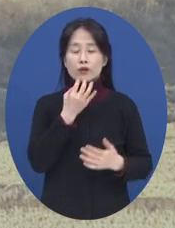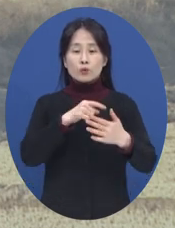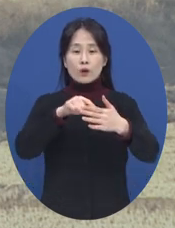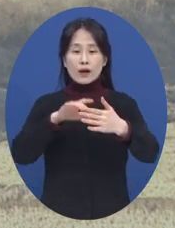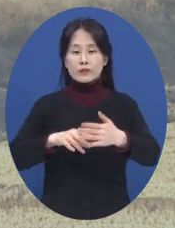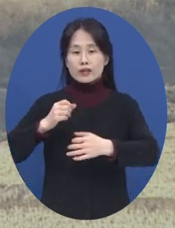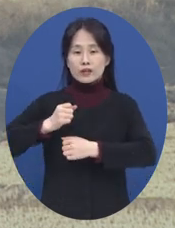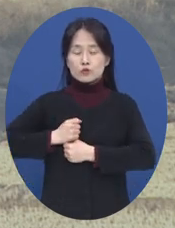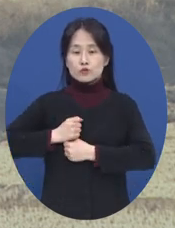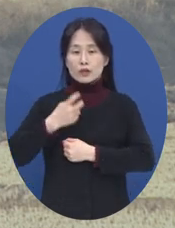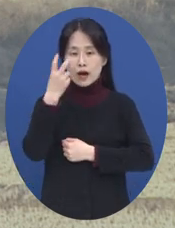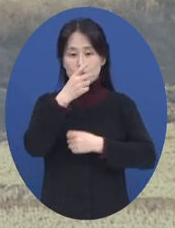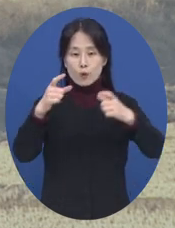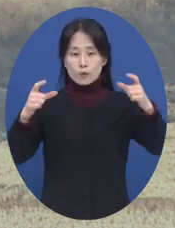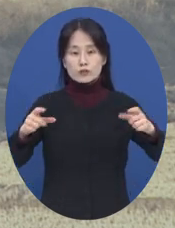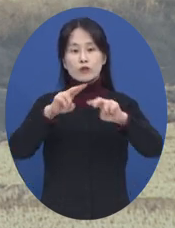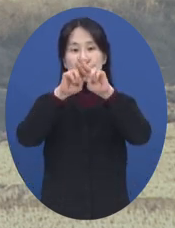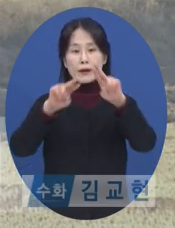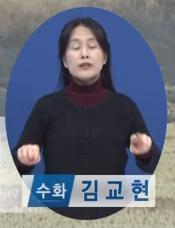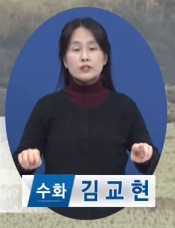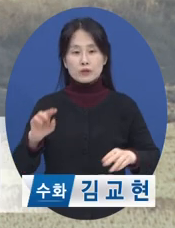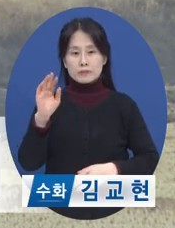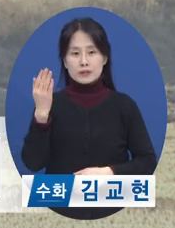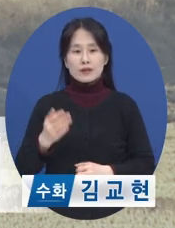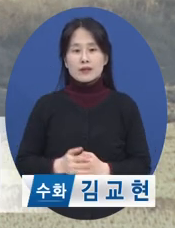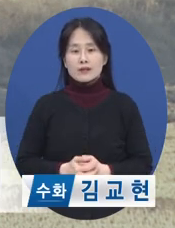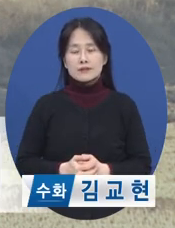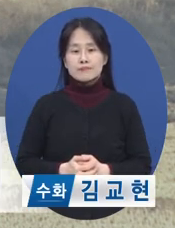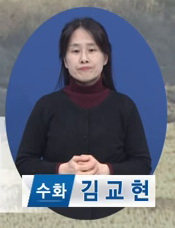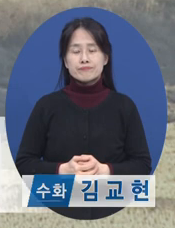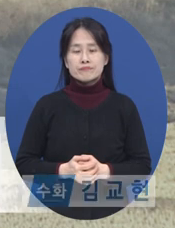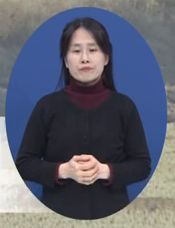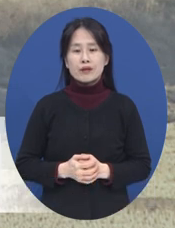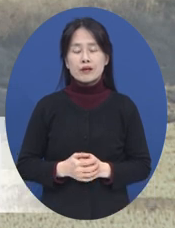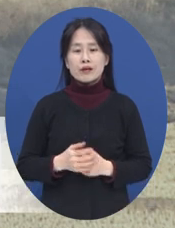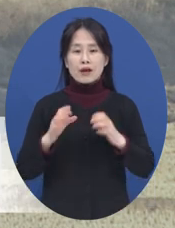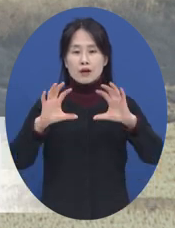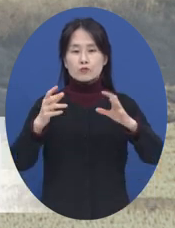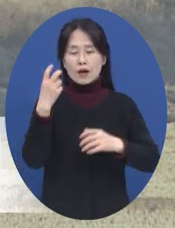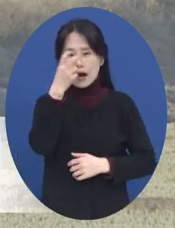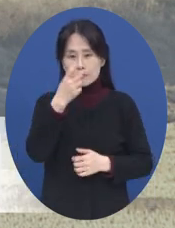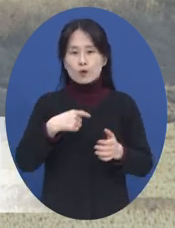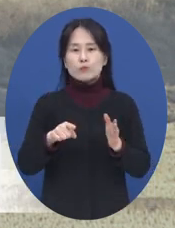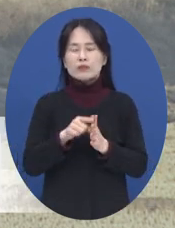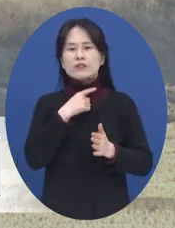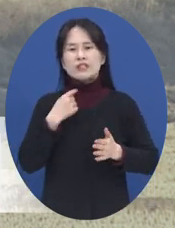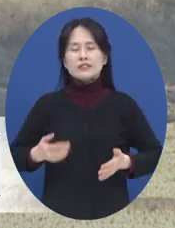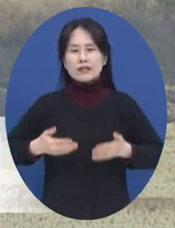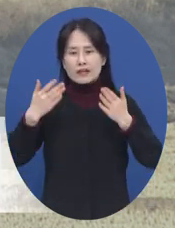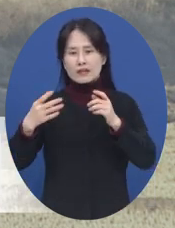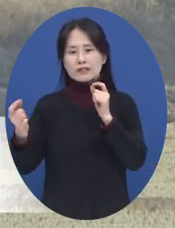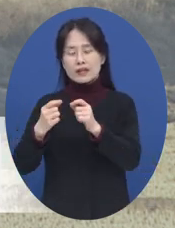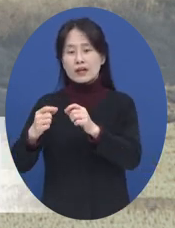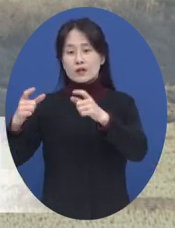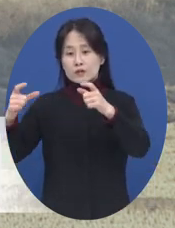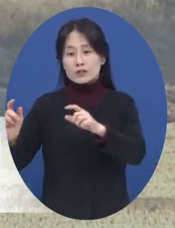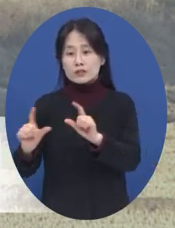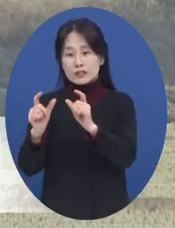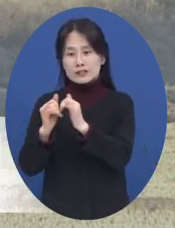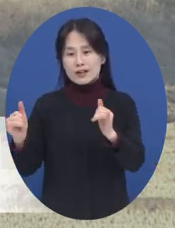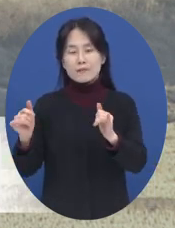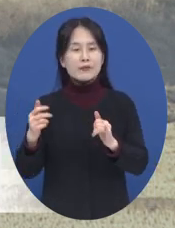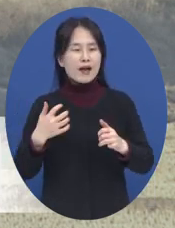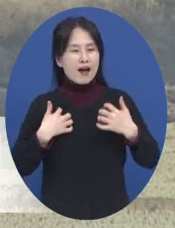경기도 늘 군사시설 보호구역 이 해제됩니다 그간 국가안보를 희생해 온 경기북부 접경 지역 주민들에게는